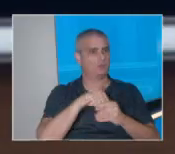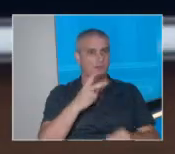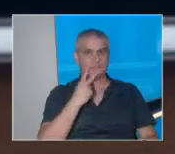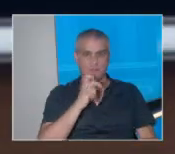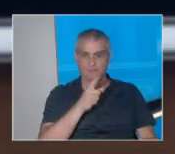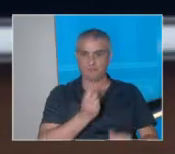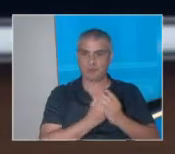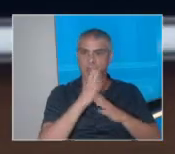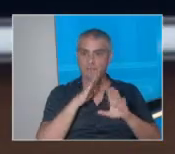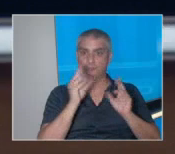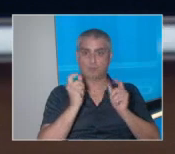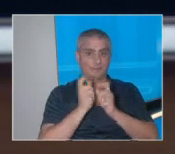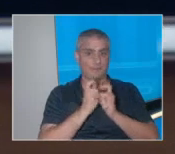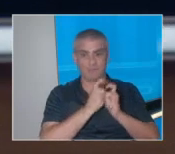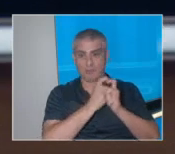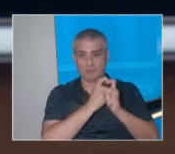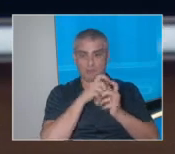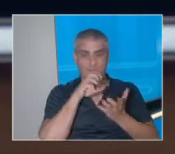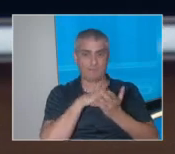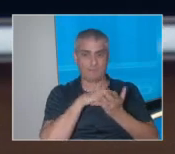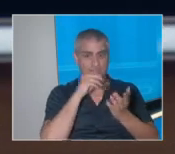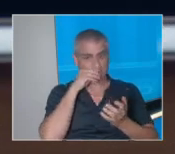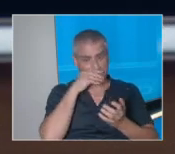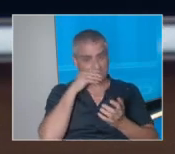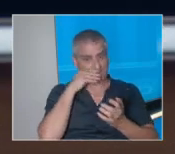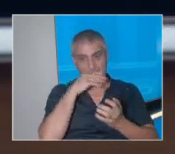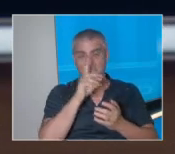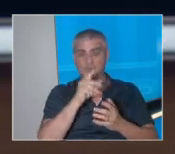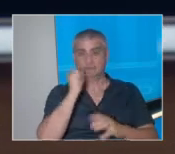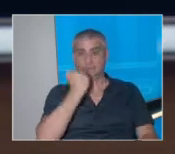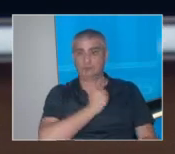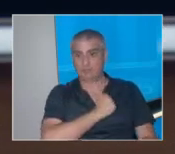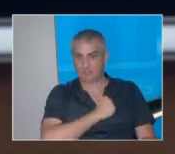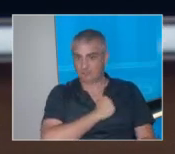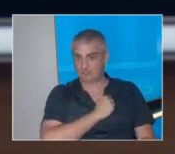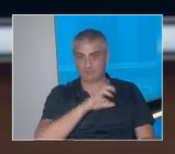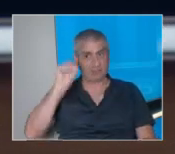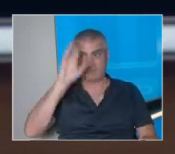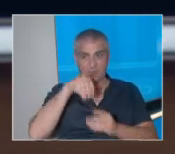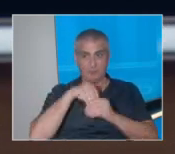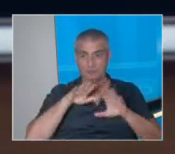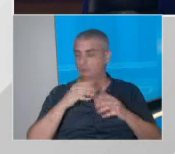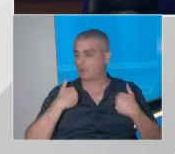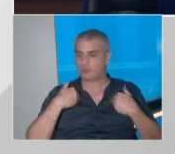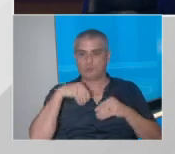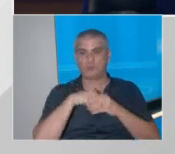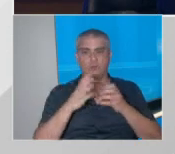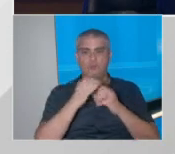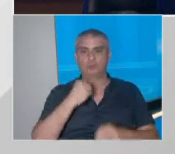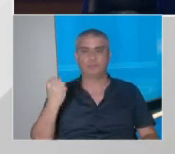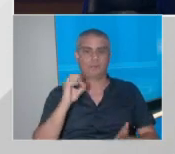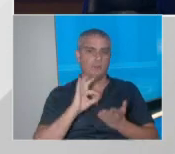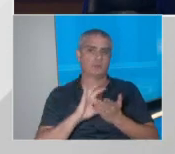מעדיפים להקים ממשלה עם מפלגות מהמרכז, נאמר זאת כך, ושהציונות הדתית, איתמר בן גביר, לא יהיו חלק מהממשלה? לא, אנחנו חלק מגוש הימין,